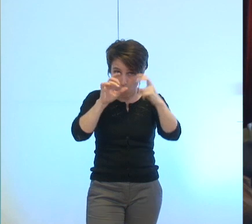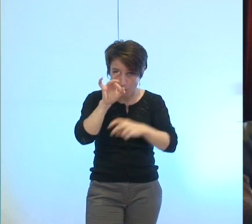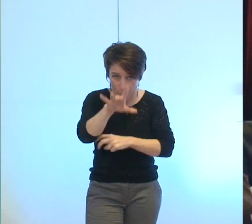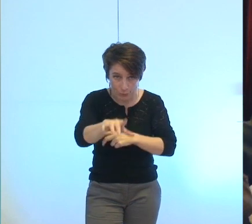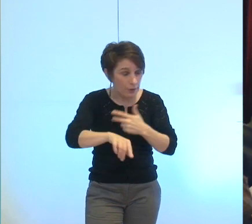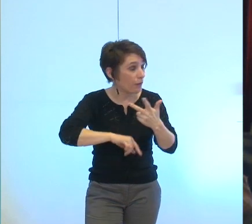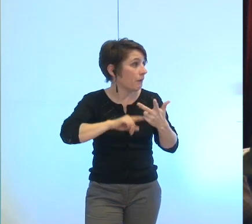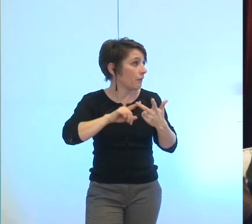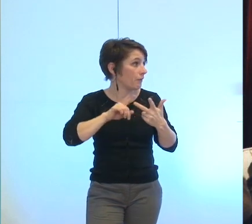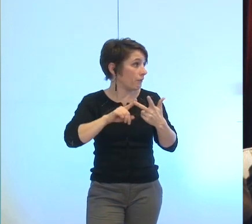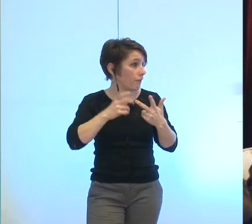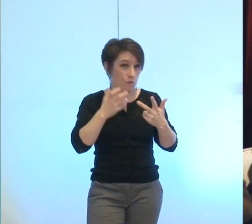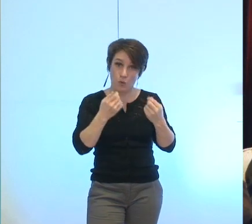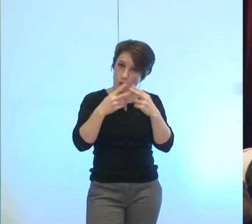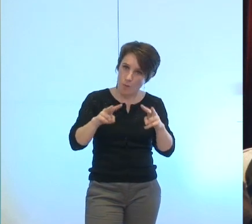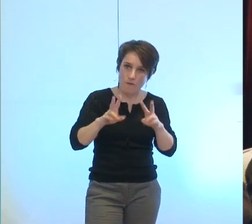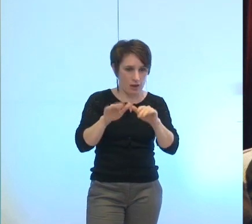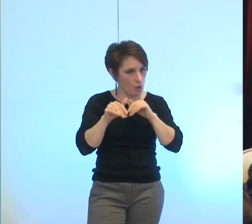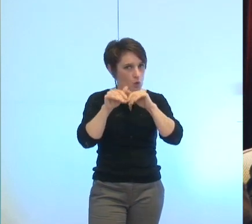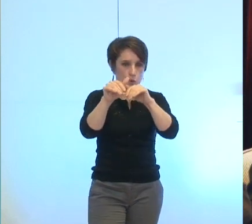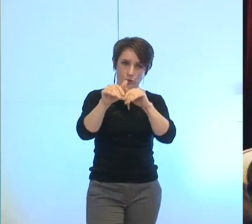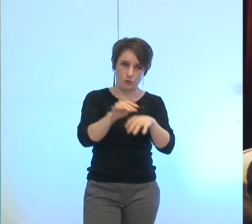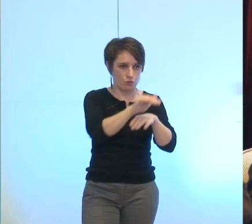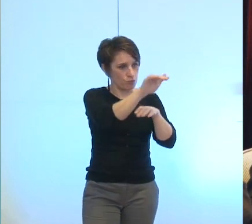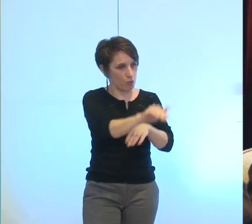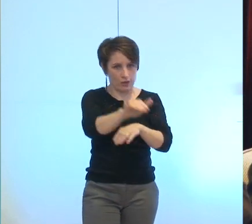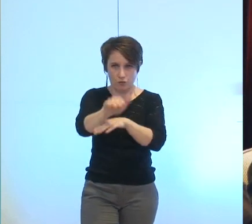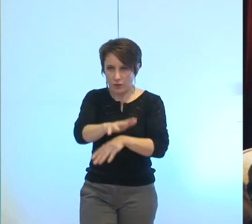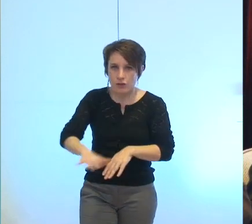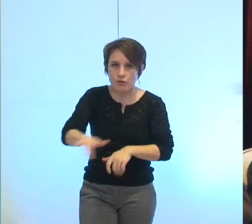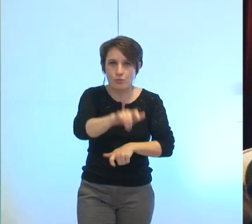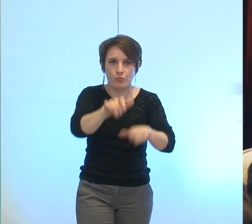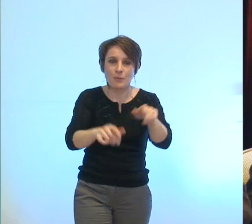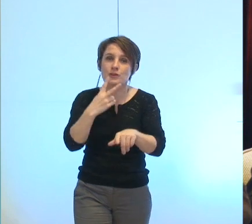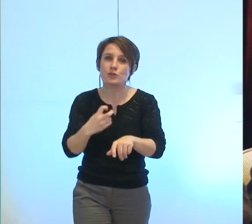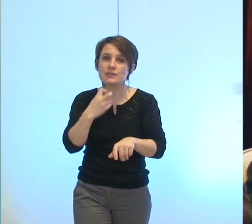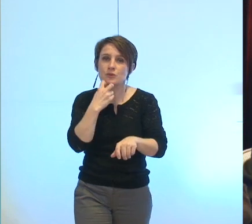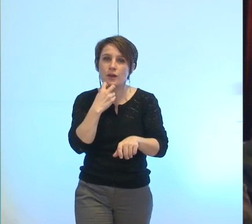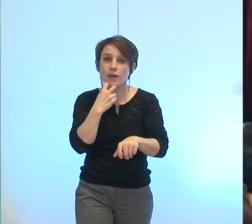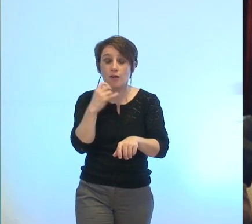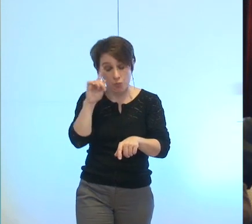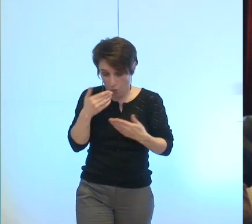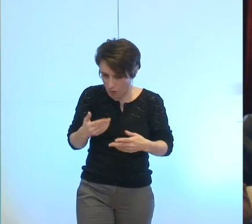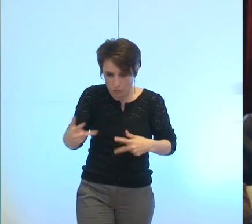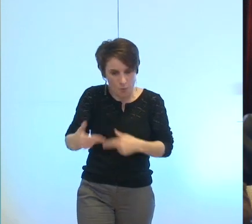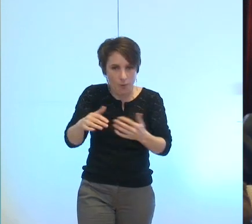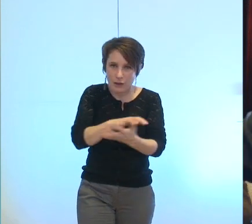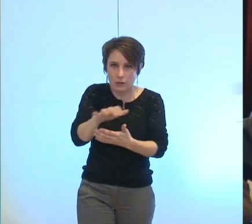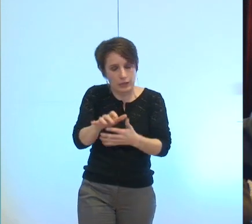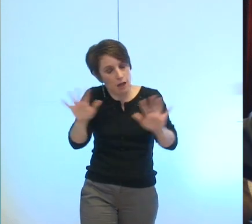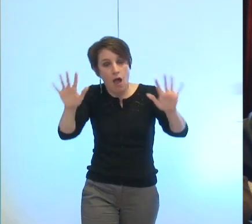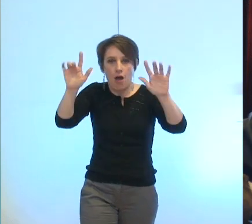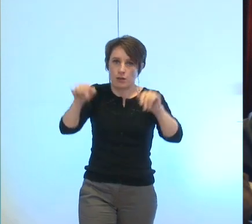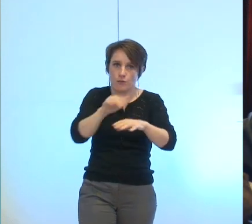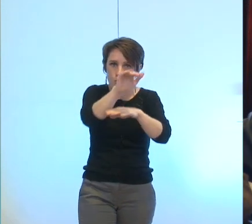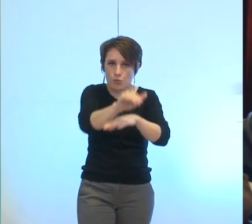tout faire pour que la ville reste un bouclier dans la période de crise pour les Grenoblois au maximum et surtout pour celles